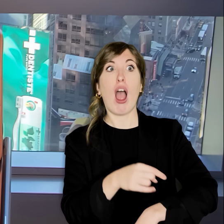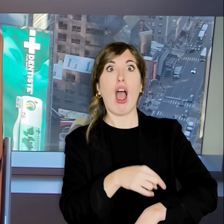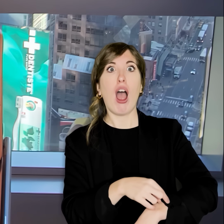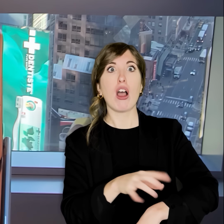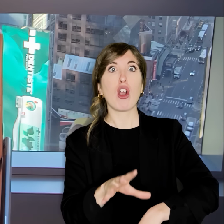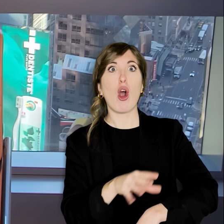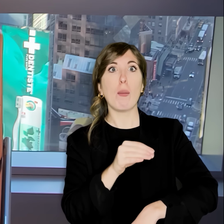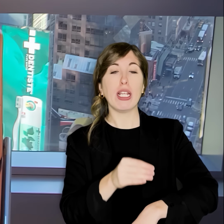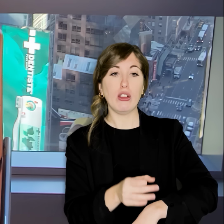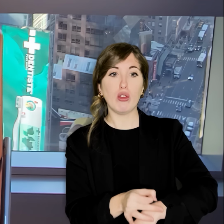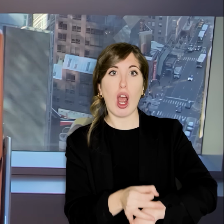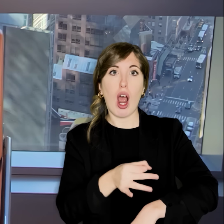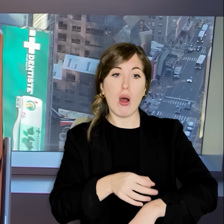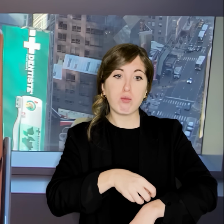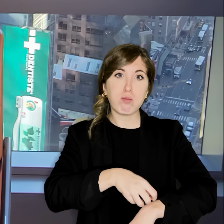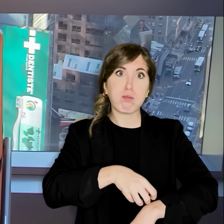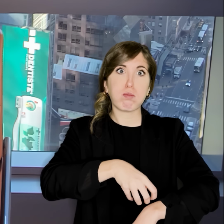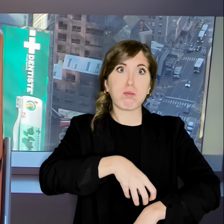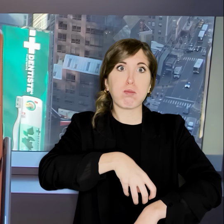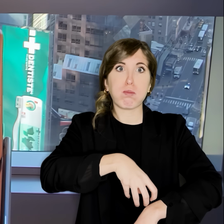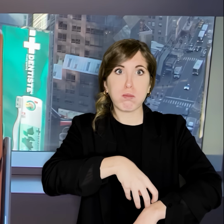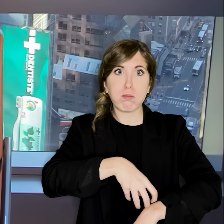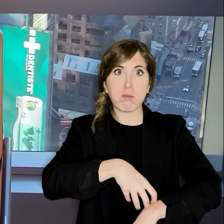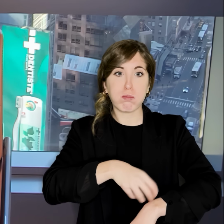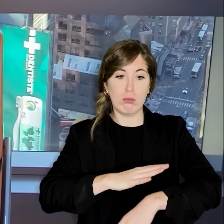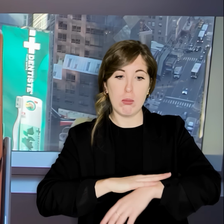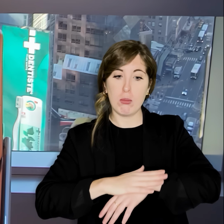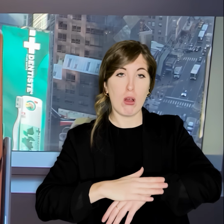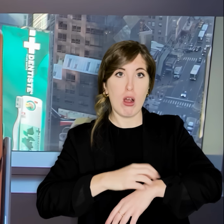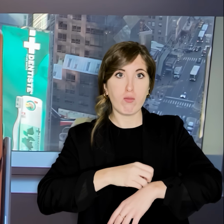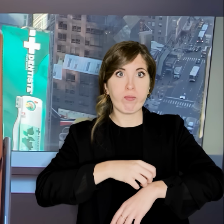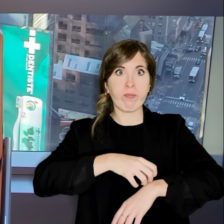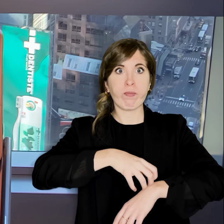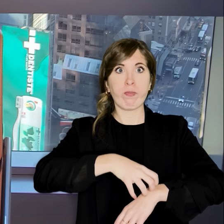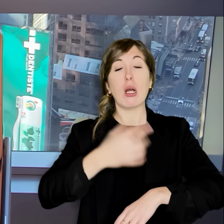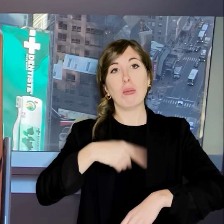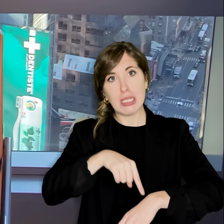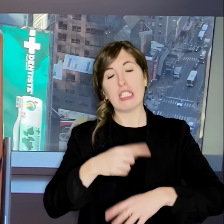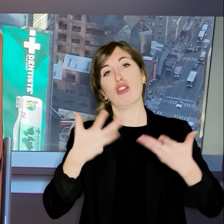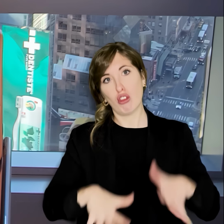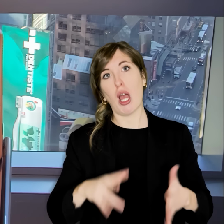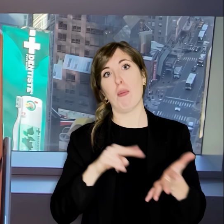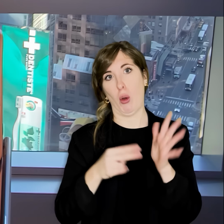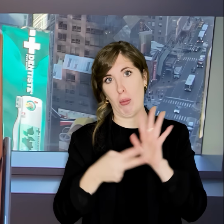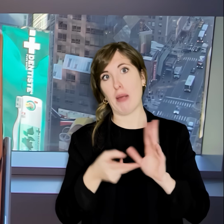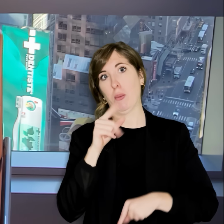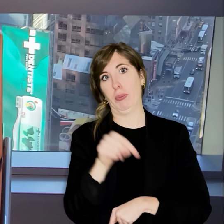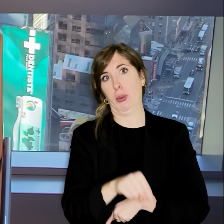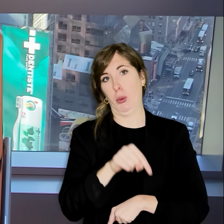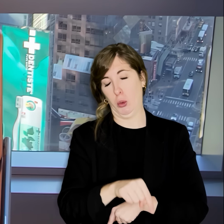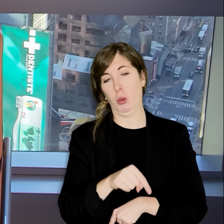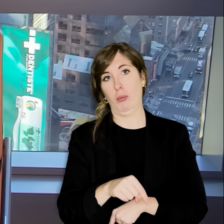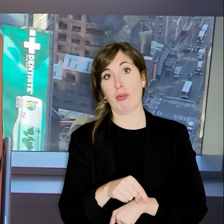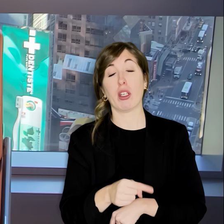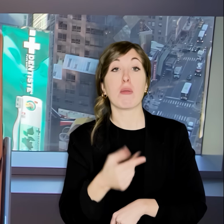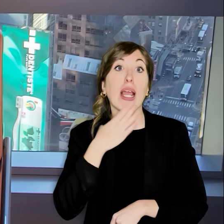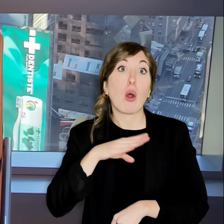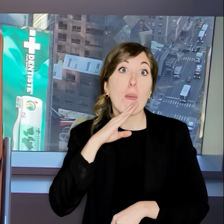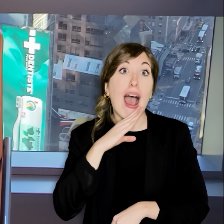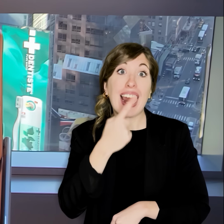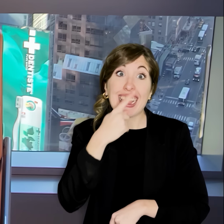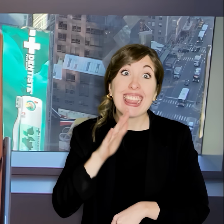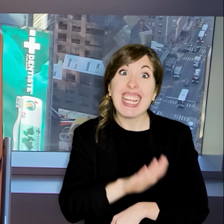inizia la fase verticale la lesione si alza quindi melanoma nodulare già crea molti problemi questo molti Per fortuna se ne vedono